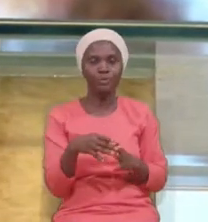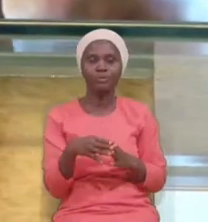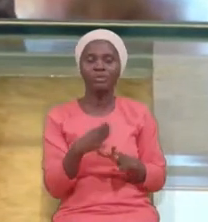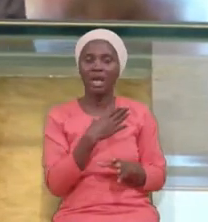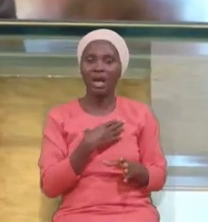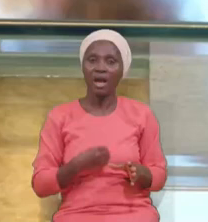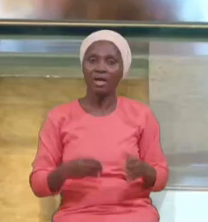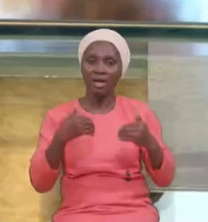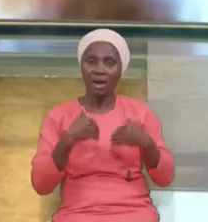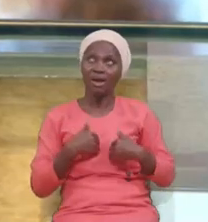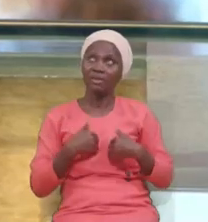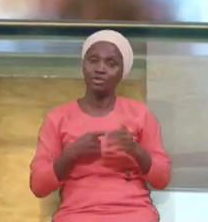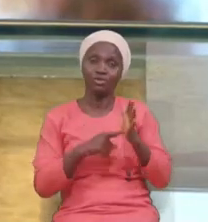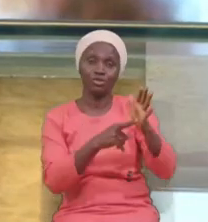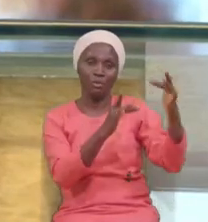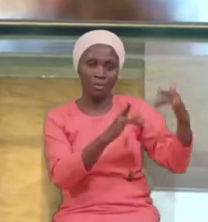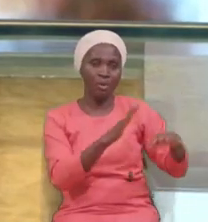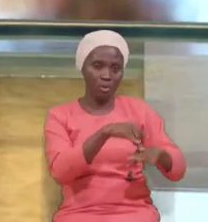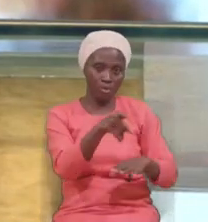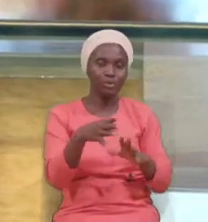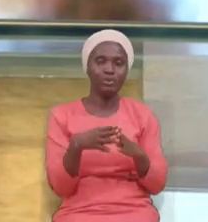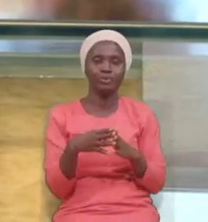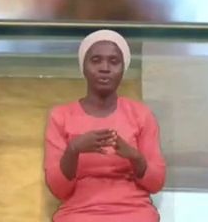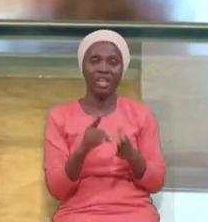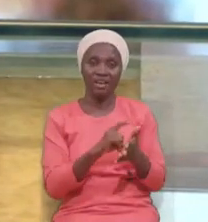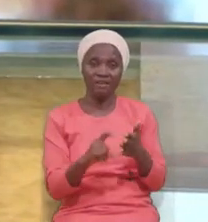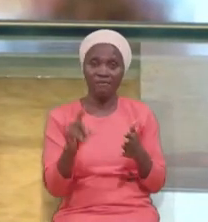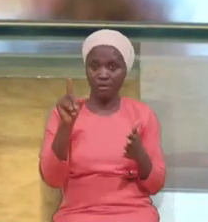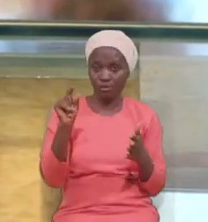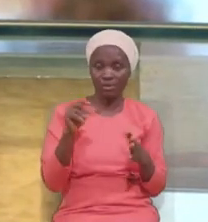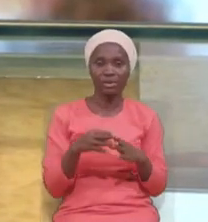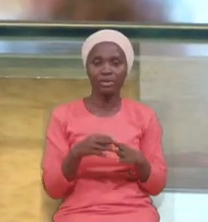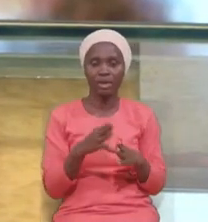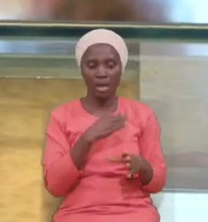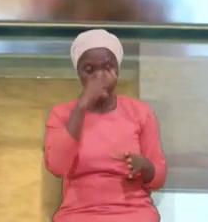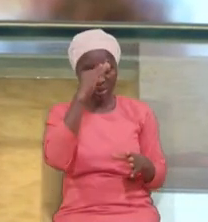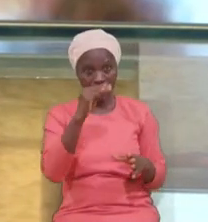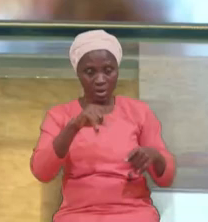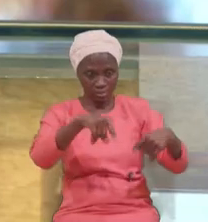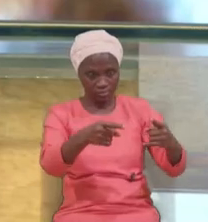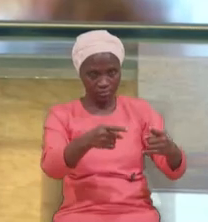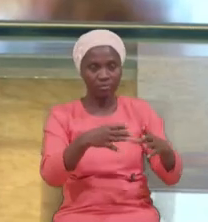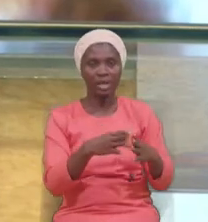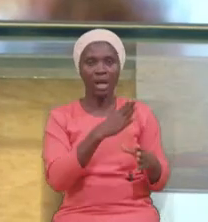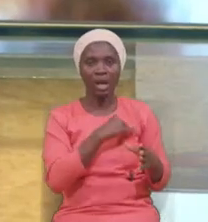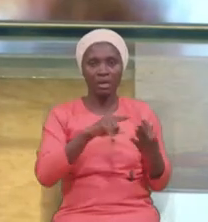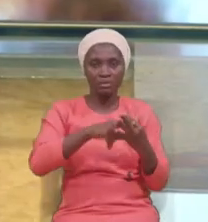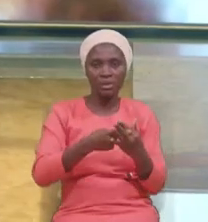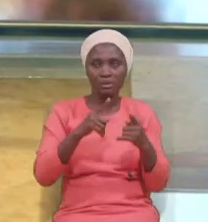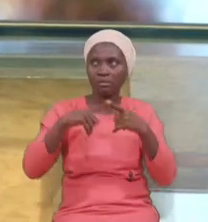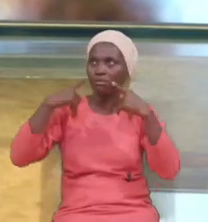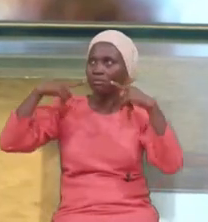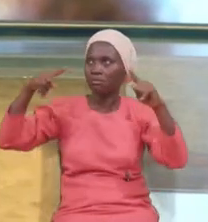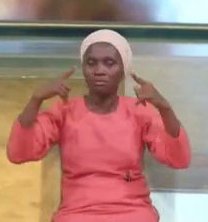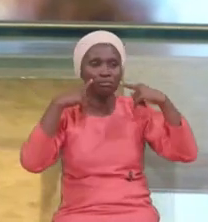et comment il a eu pitié de toi. Le verset 20, il s'en alla et se mit